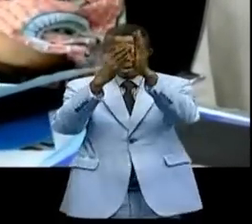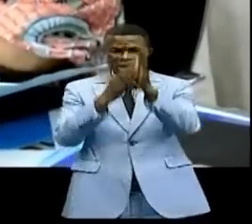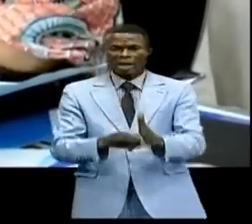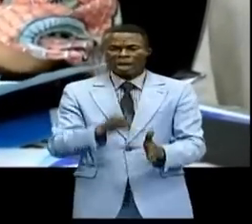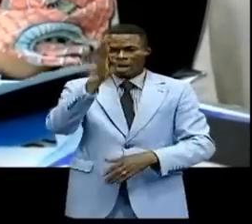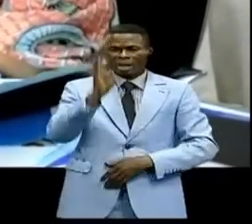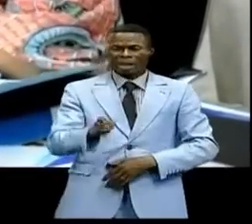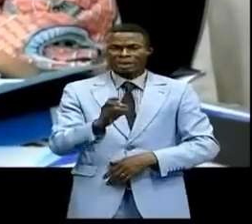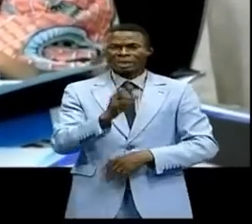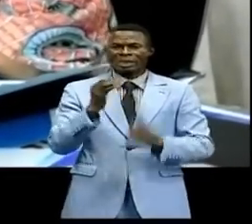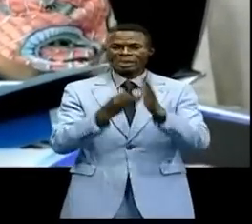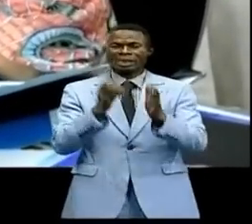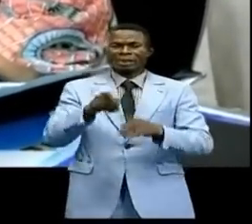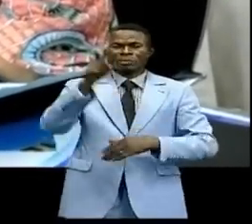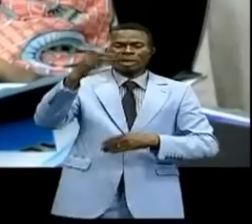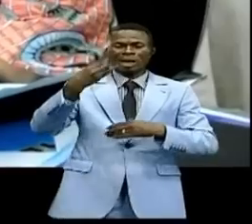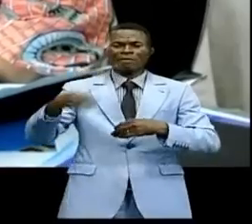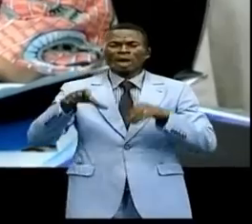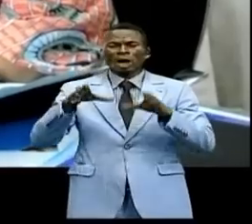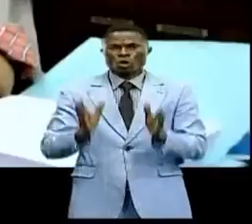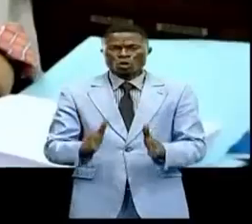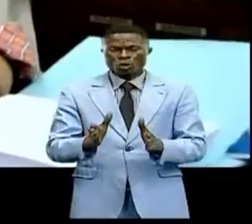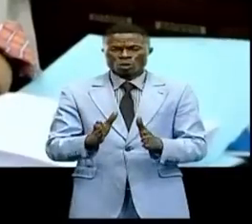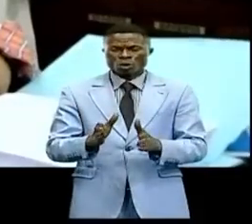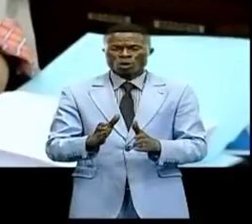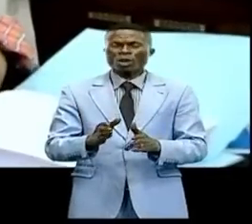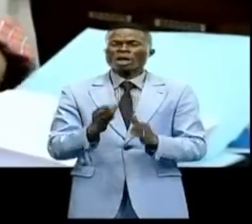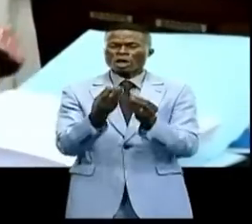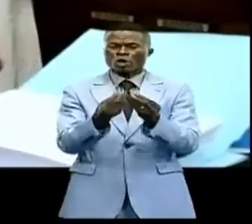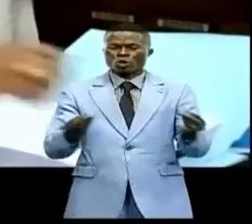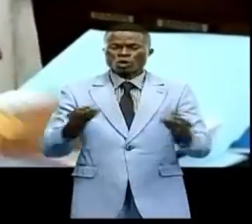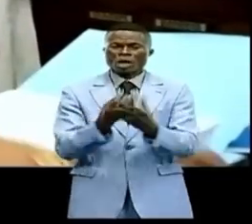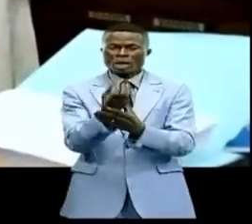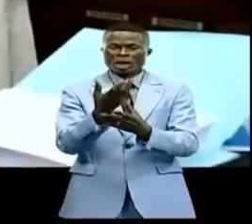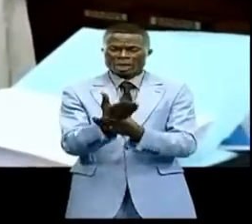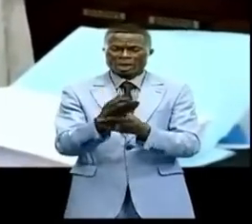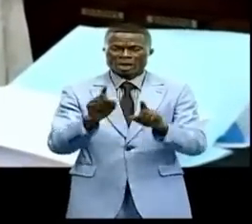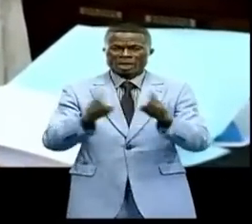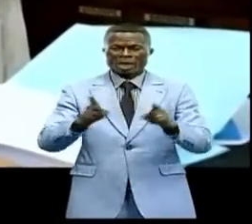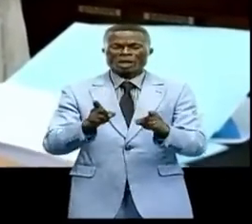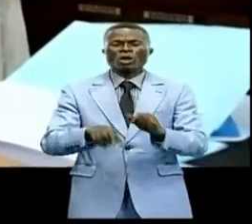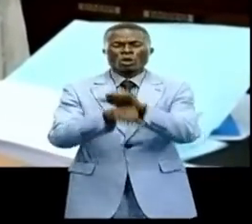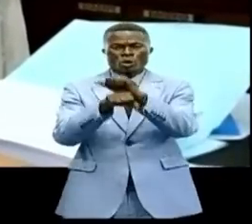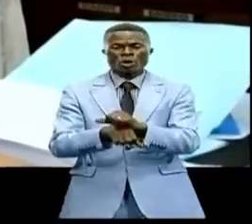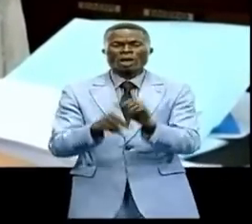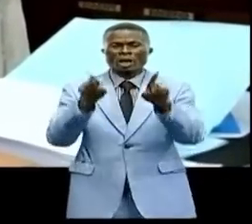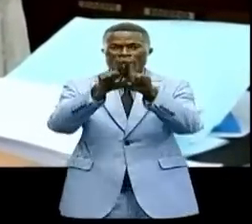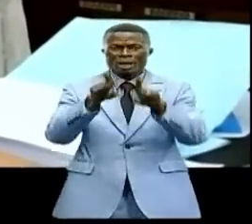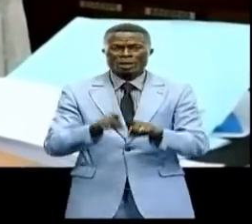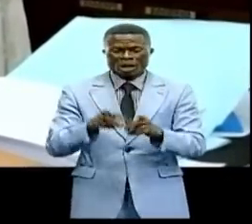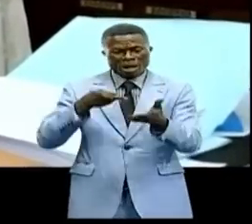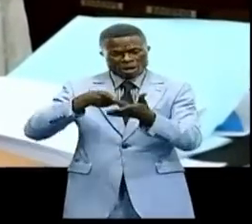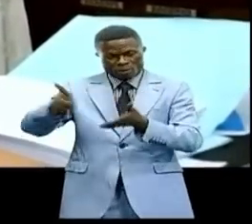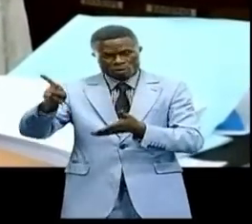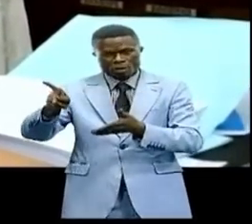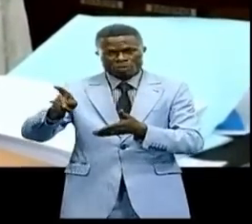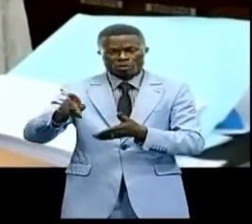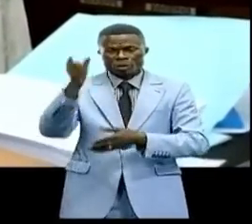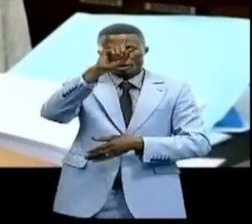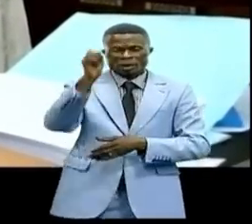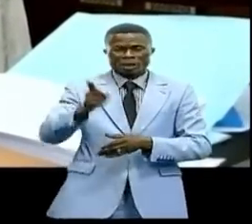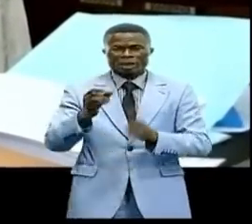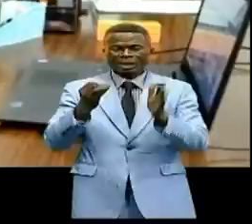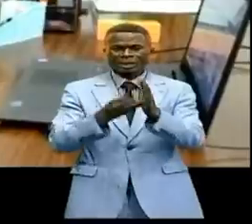450,7 milliards de francs congolais, elles ont couvert d'abord des dépenses contraignantes habituelles, ensuite les paiements de